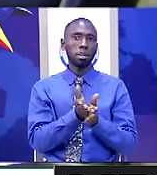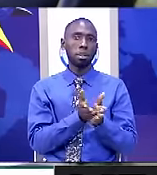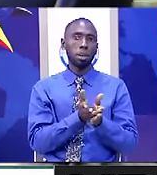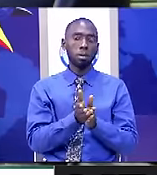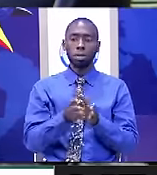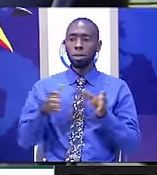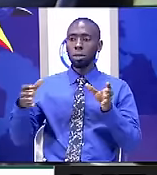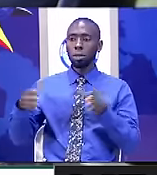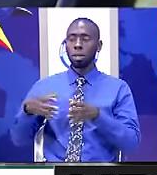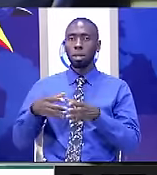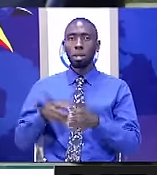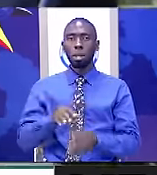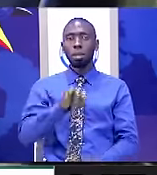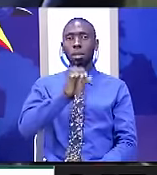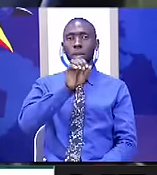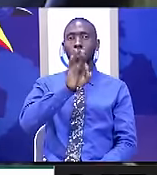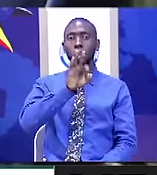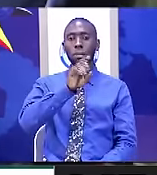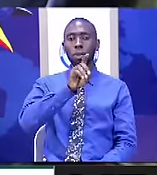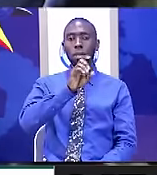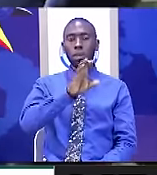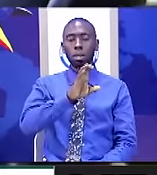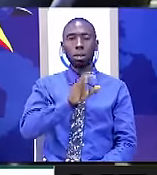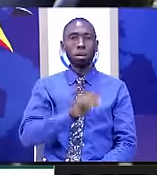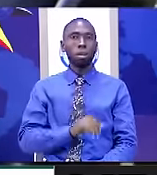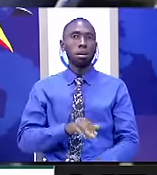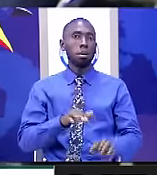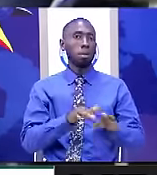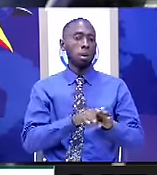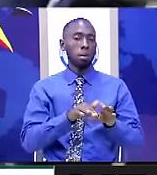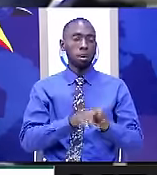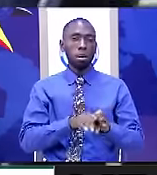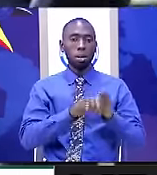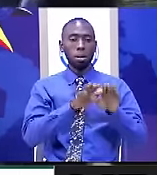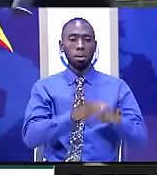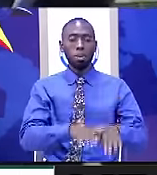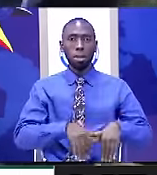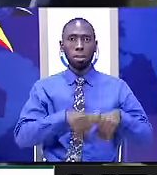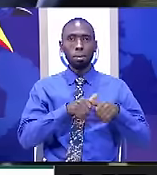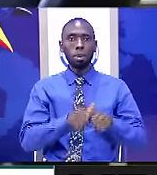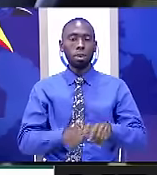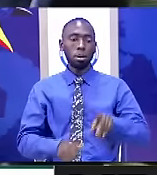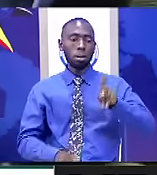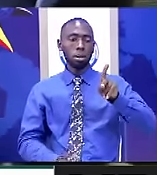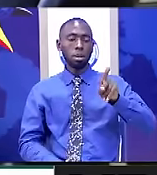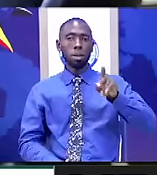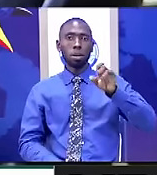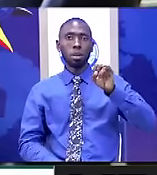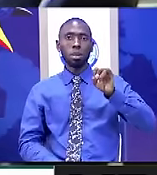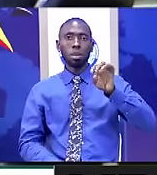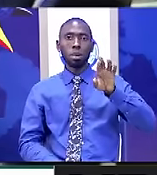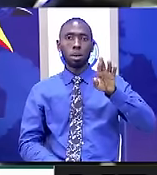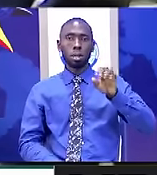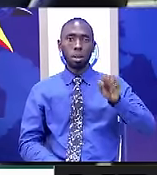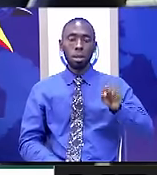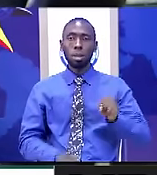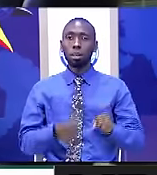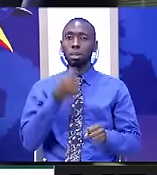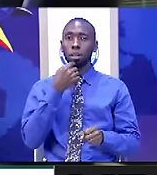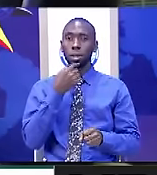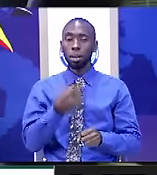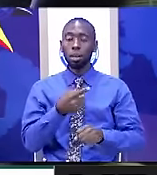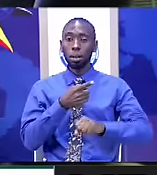for Democratic Change okuli omubaka wa Kira Municipality Ibrahim Semujo Nganda yatugambye nti ebbanga